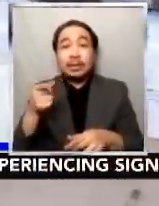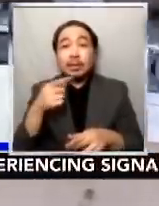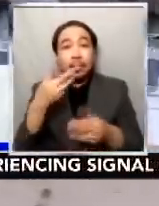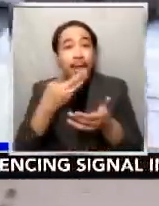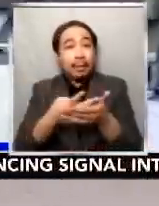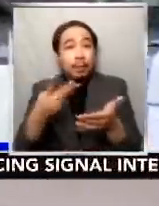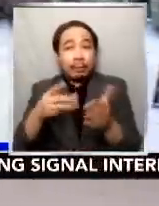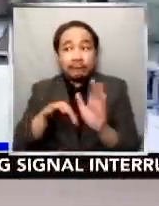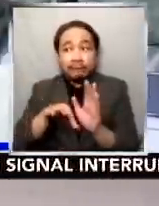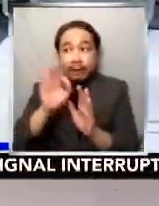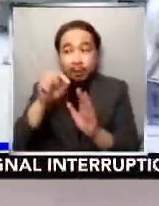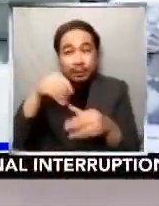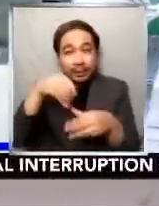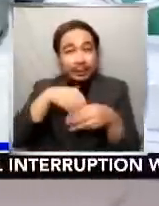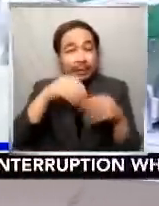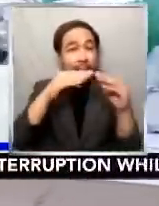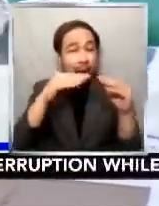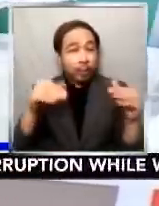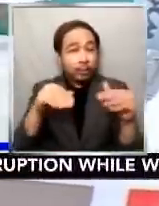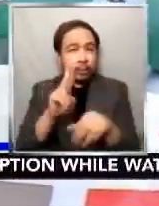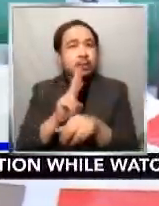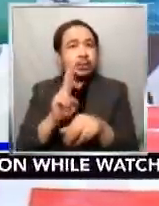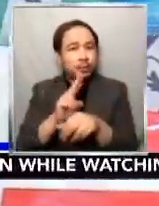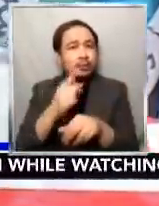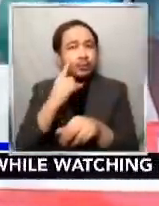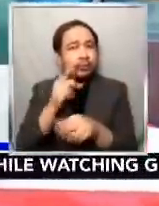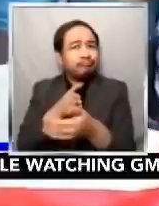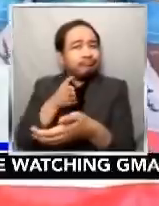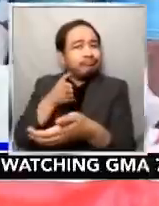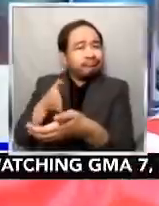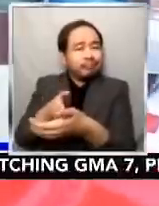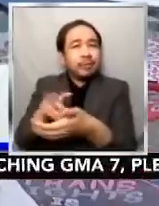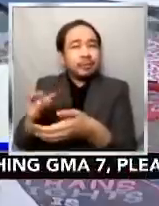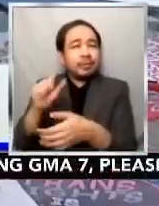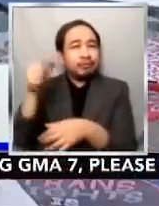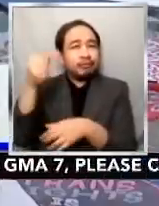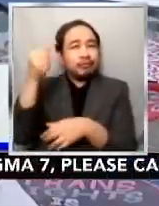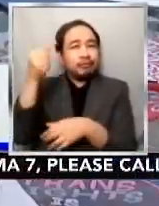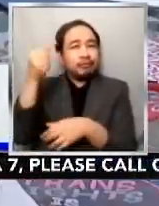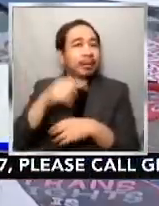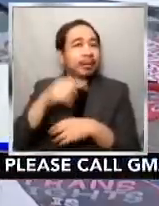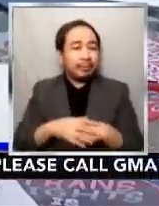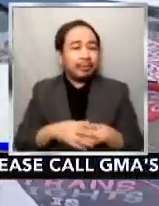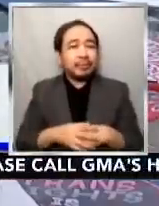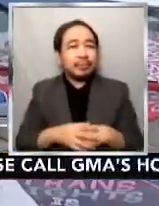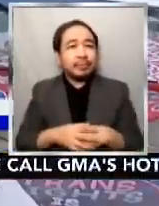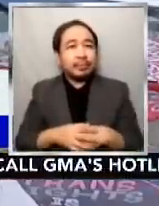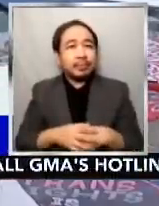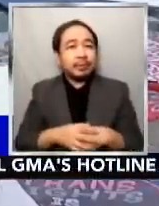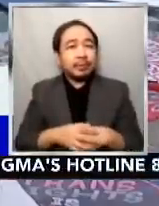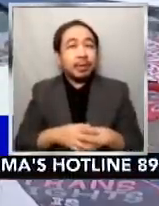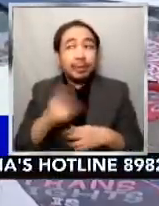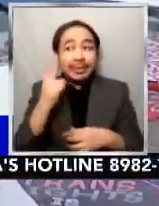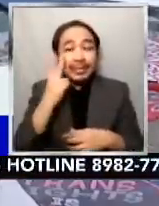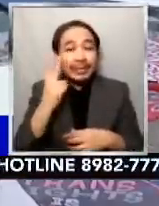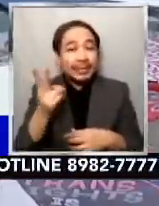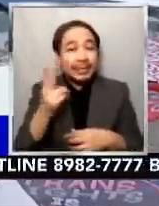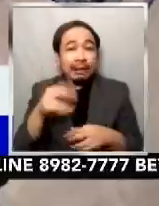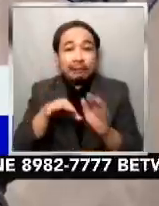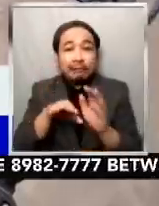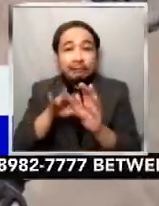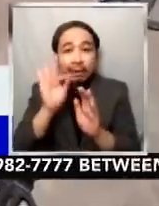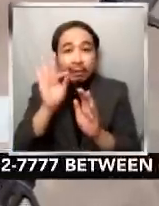bahay ay gamit din daw ng grupo laban sa pwersa ng gobyerno. Mag-ooperate yung mga Sparrow, makita natin na mayroong mga